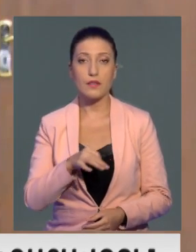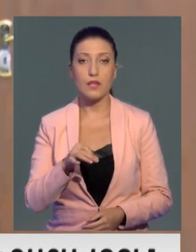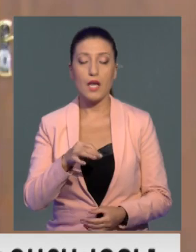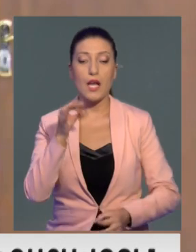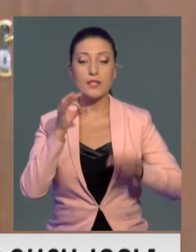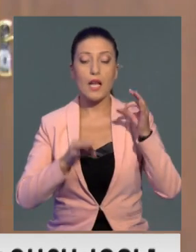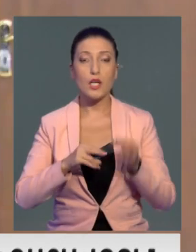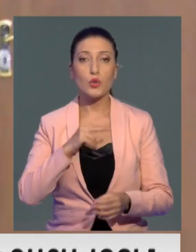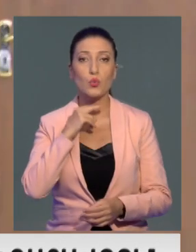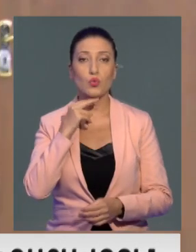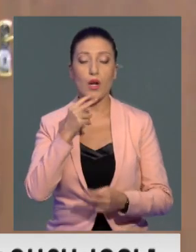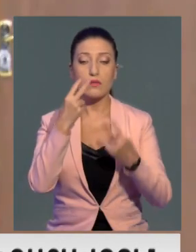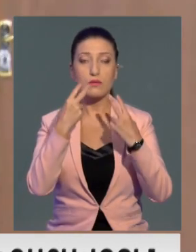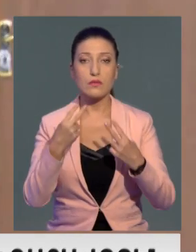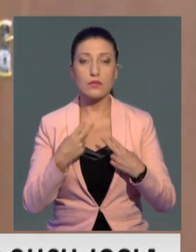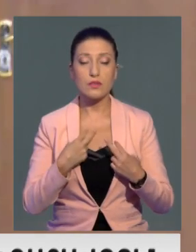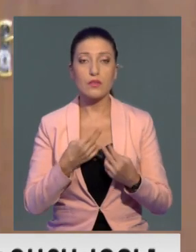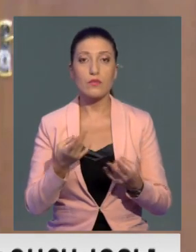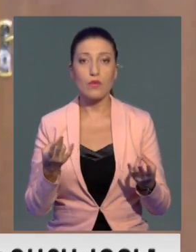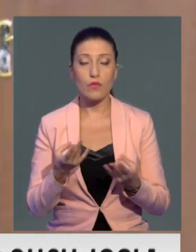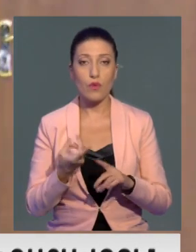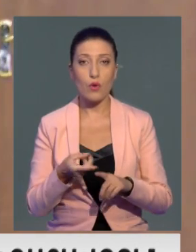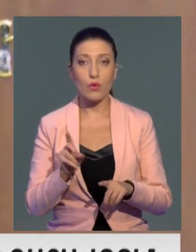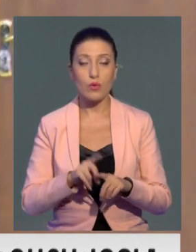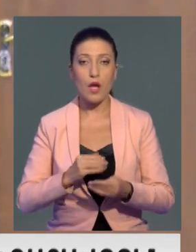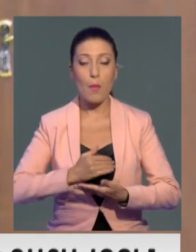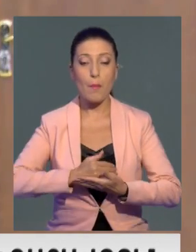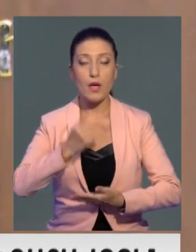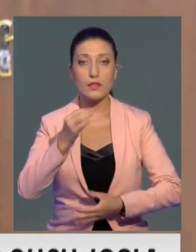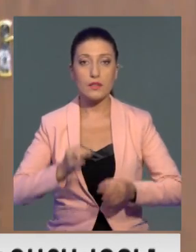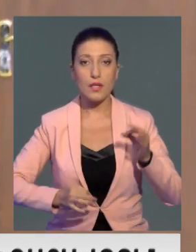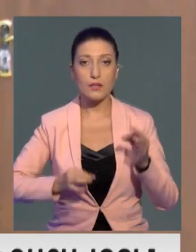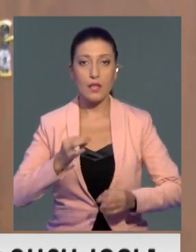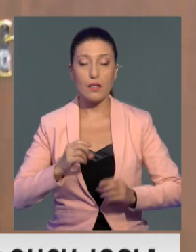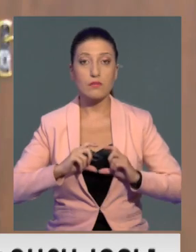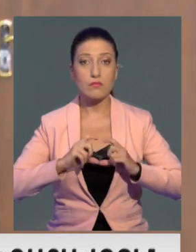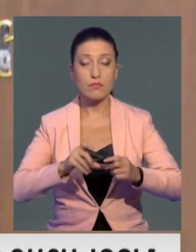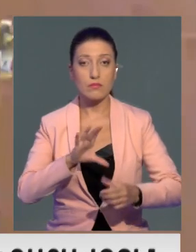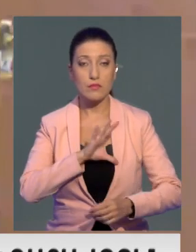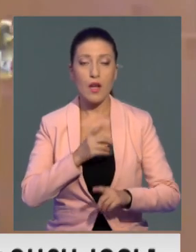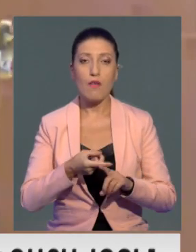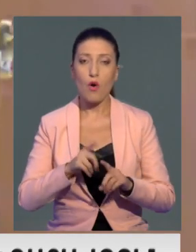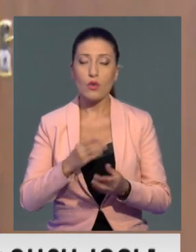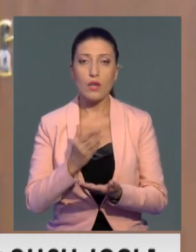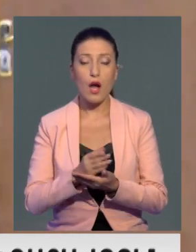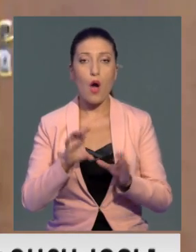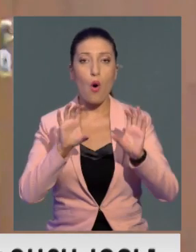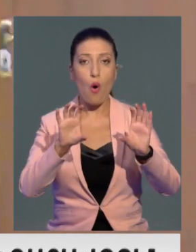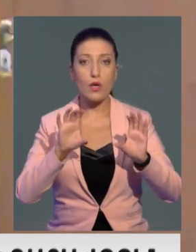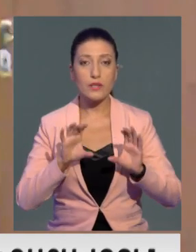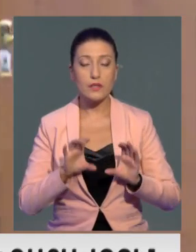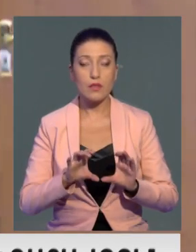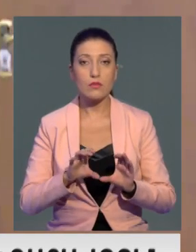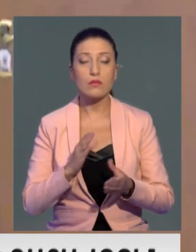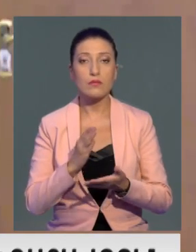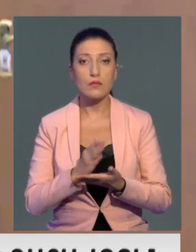ուշադրությունը հրավիրեցին այն փաստի վրա, որ բարձր դատարանը արձանագրել է, որ կա օրենսդրական բաց և դրա